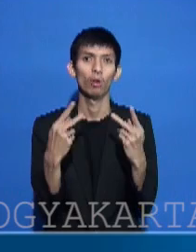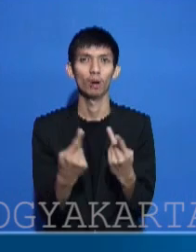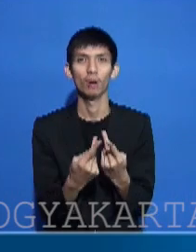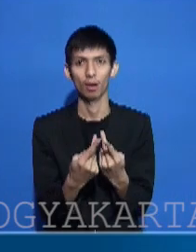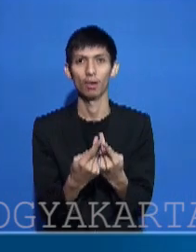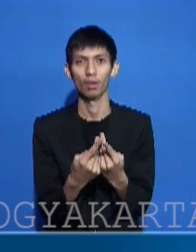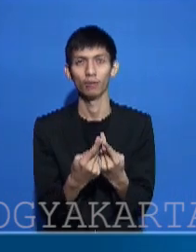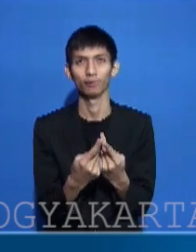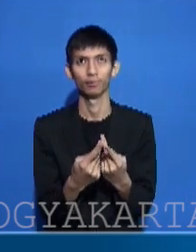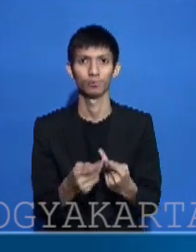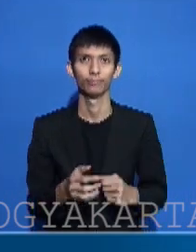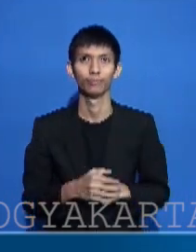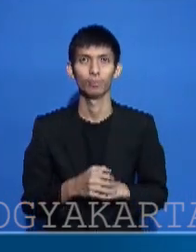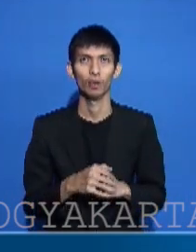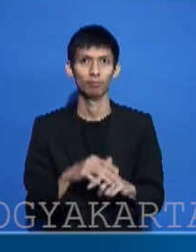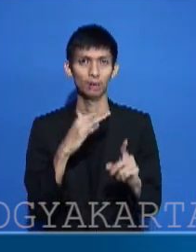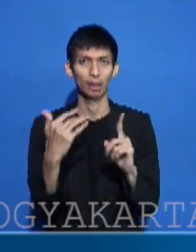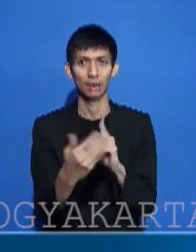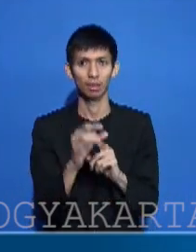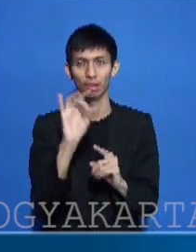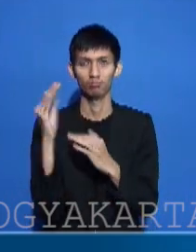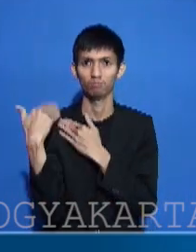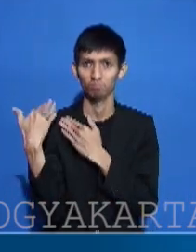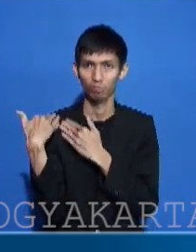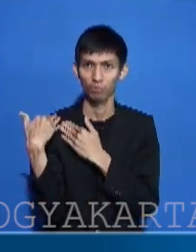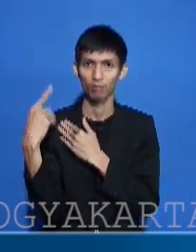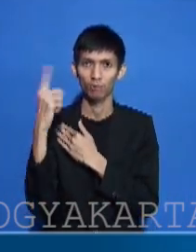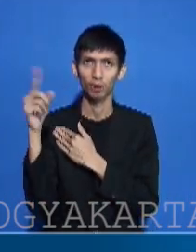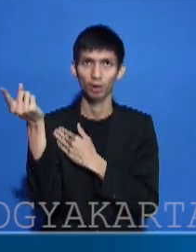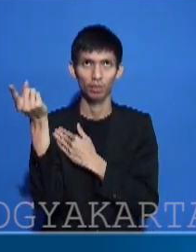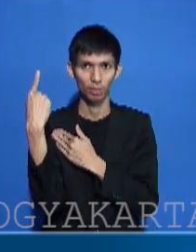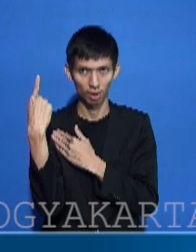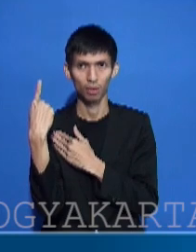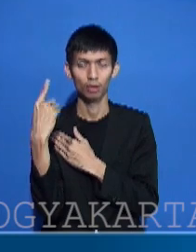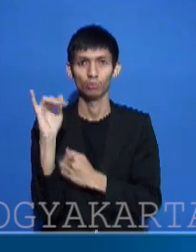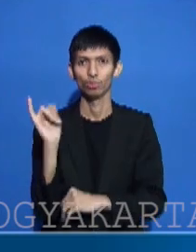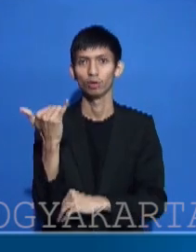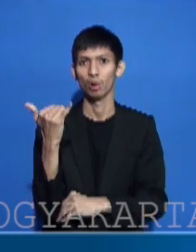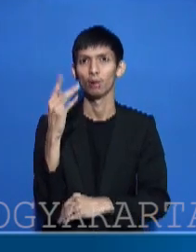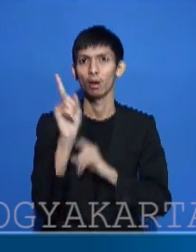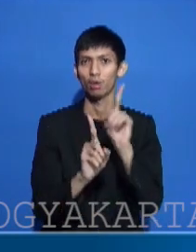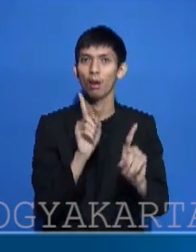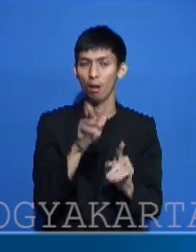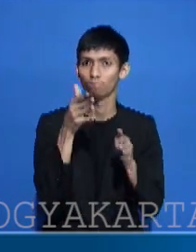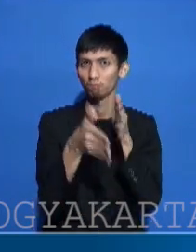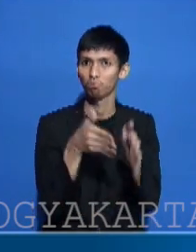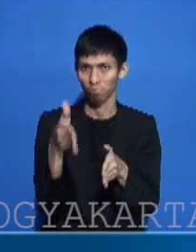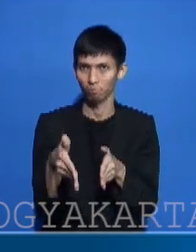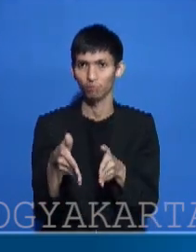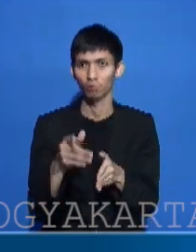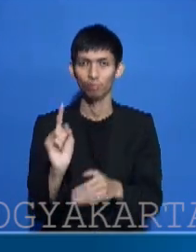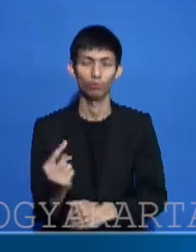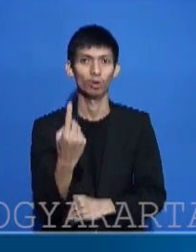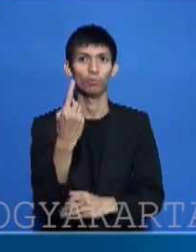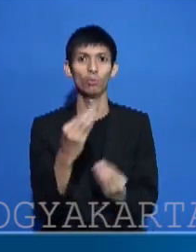warga sekitar, sejumlah pejabat dari pemerintah daerah, Daerah Istimewa Yogyakarta juga turut hadir. Salah satu di antaranya